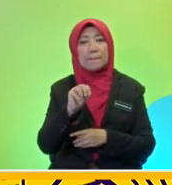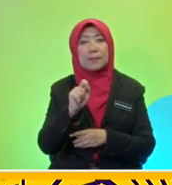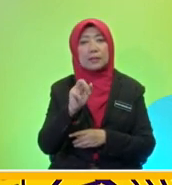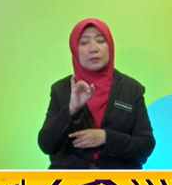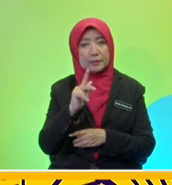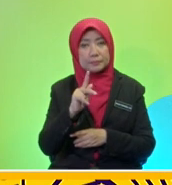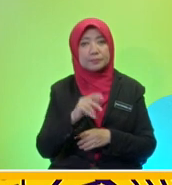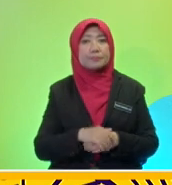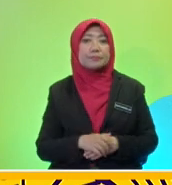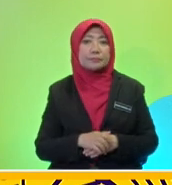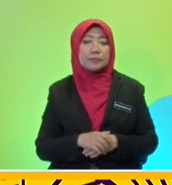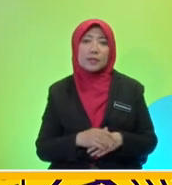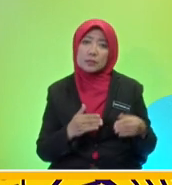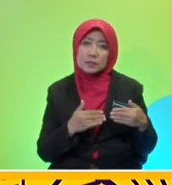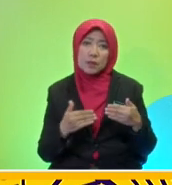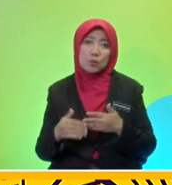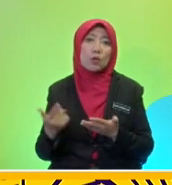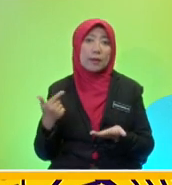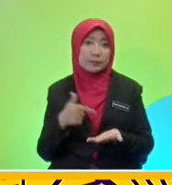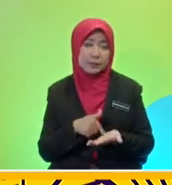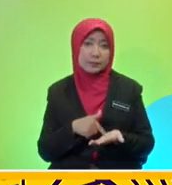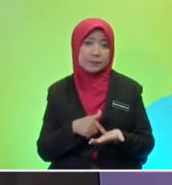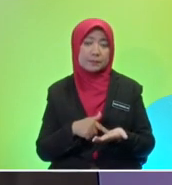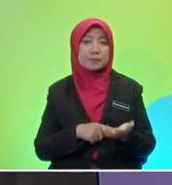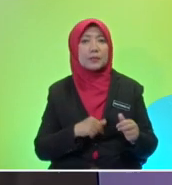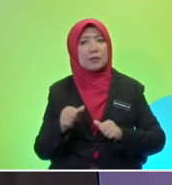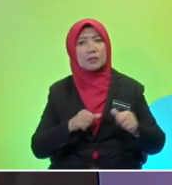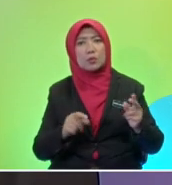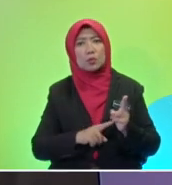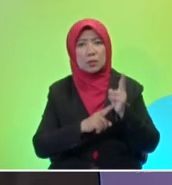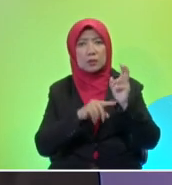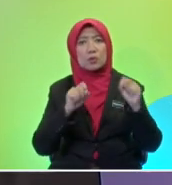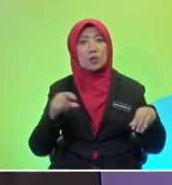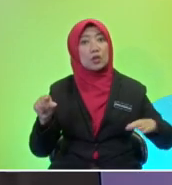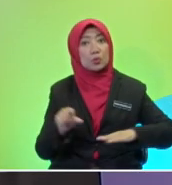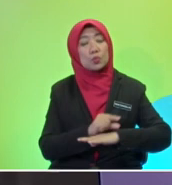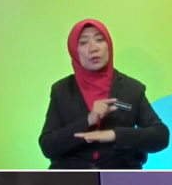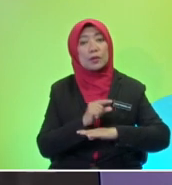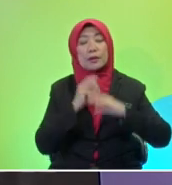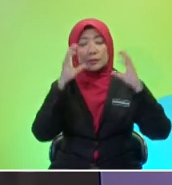sebetulnya disambungkan lagi kepada kamu yang mana kita boleh gunakan